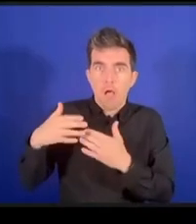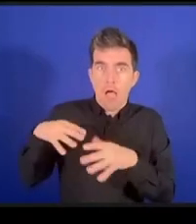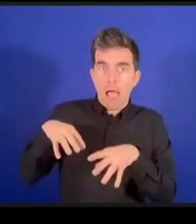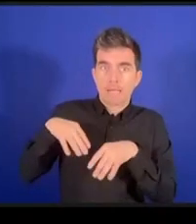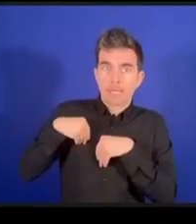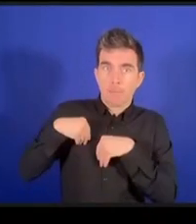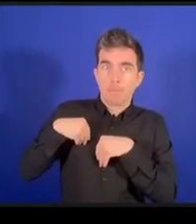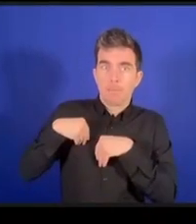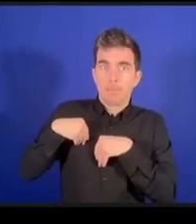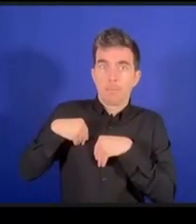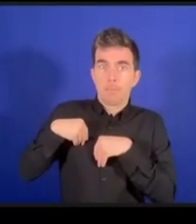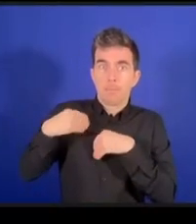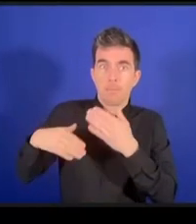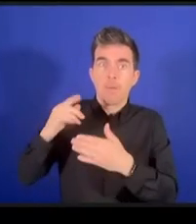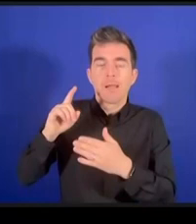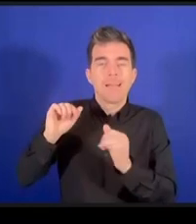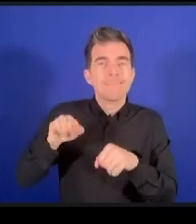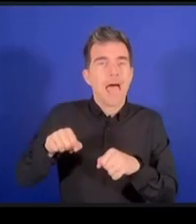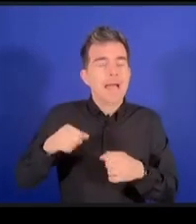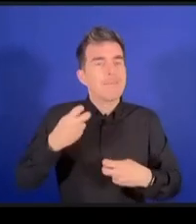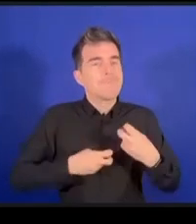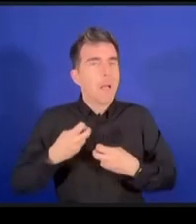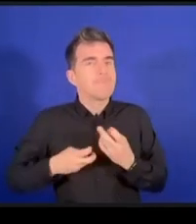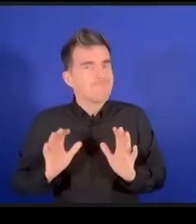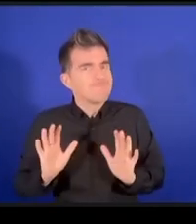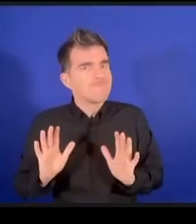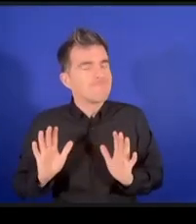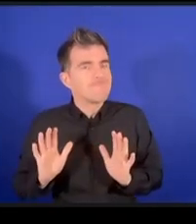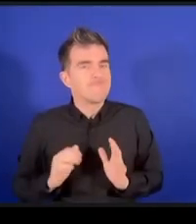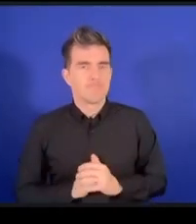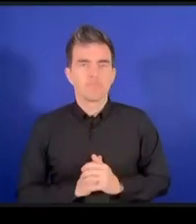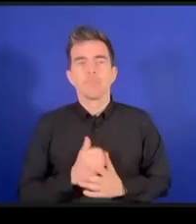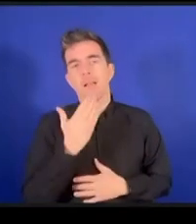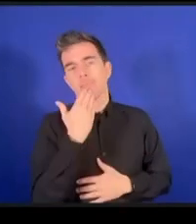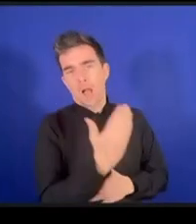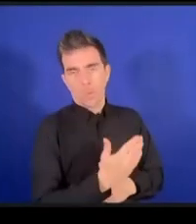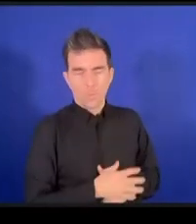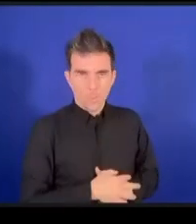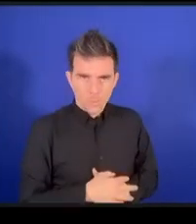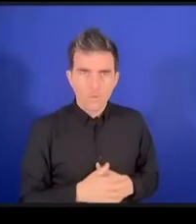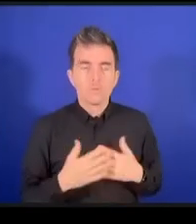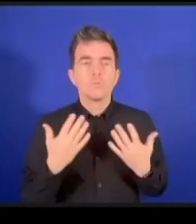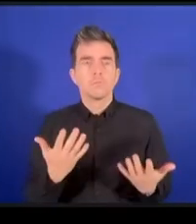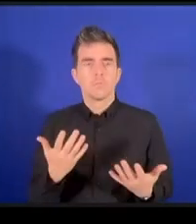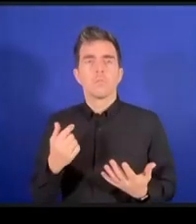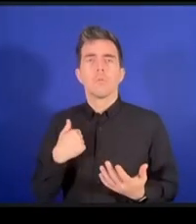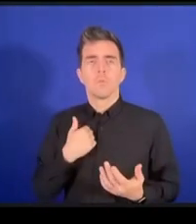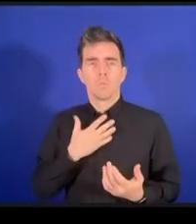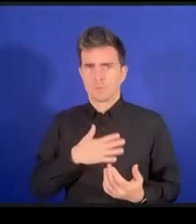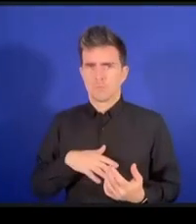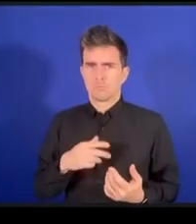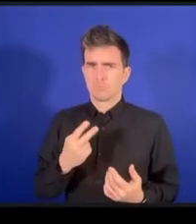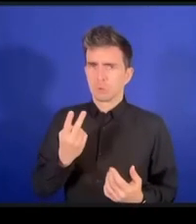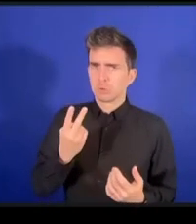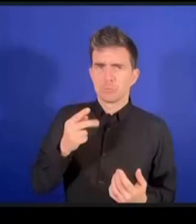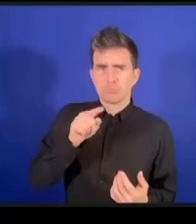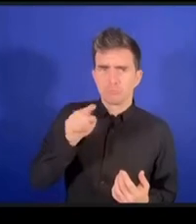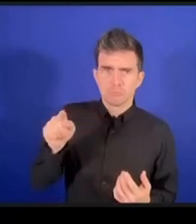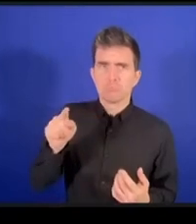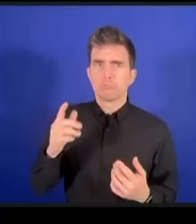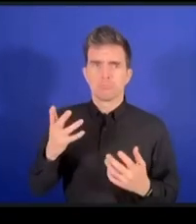непросто Спасибо А наши два докладчика тели бы вкратце представить